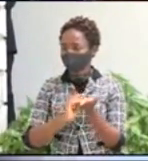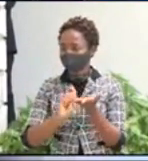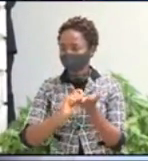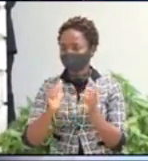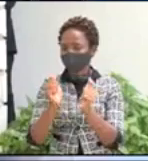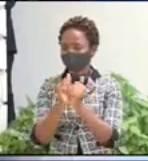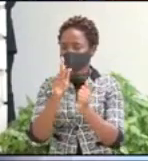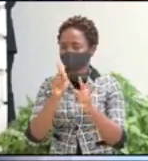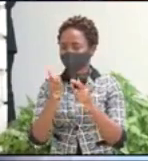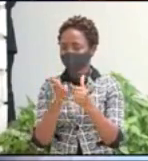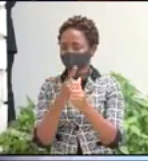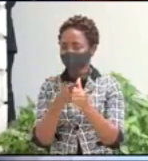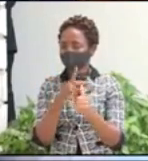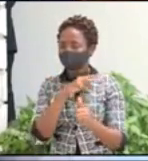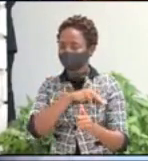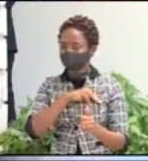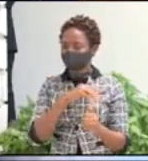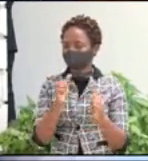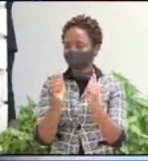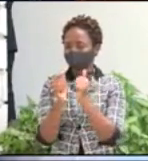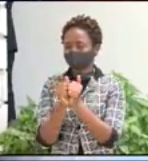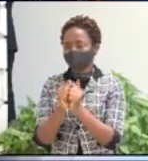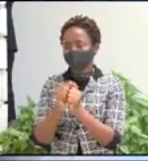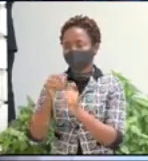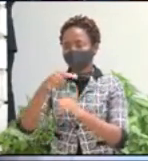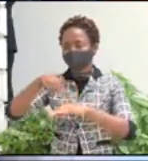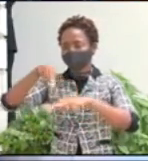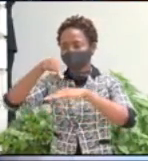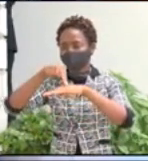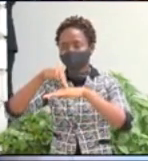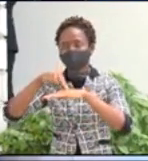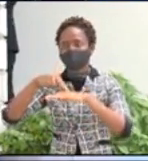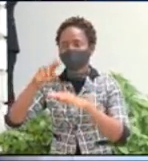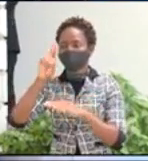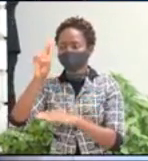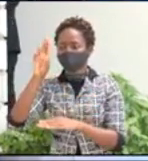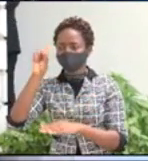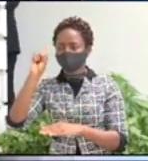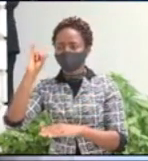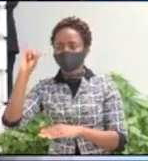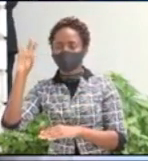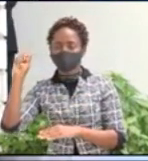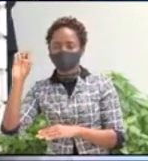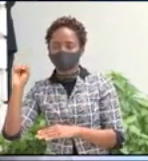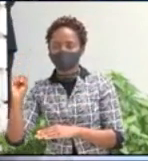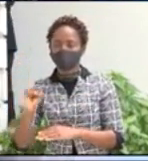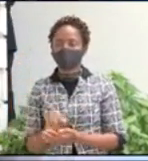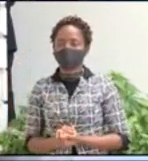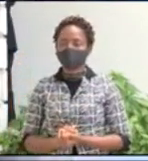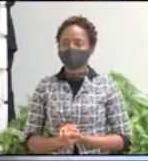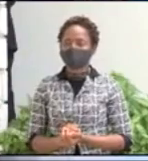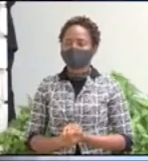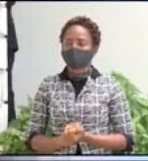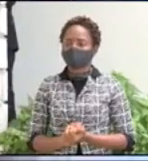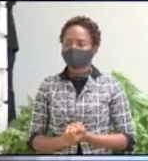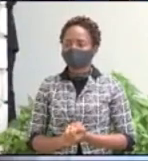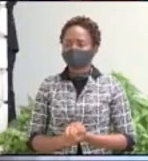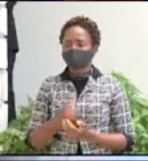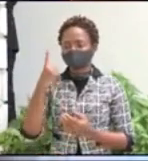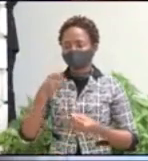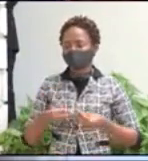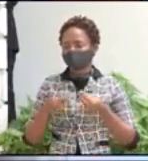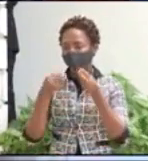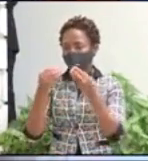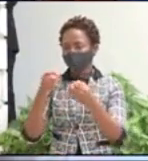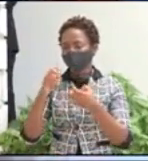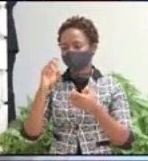ministre et Nations Unies particulièrement PNUD côté que PNUD c'est lui même qui pourra ban nous assistance technique